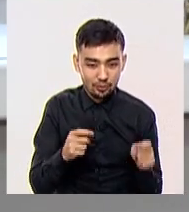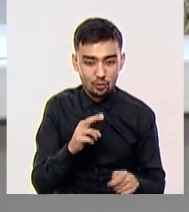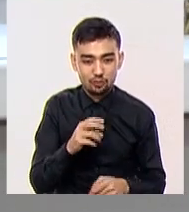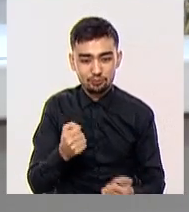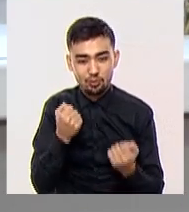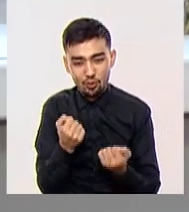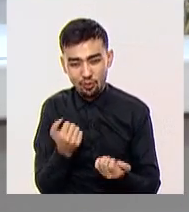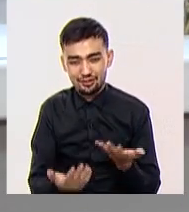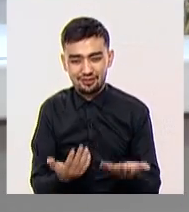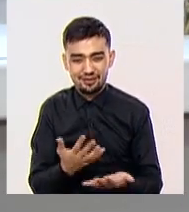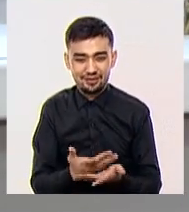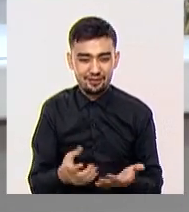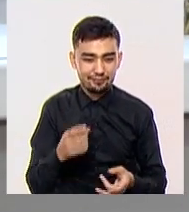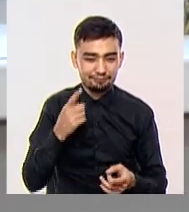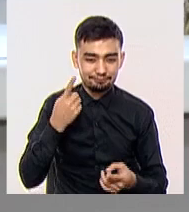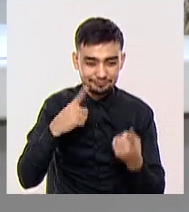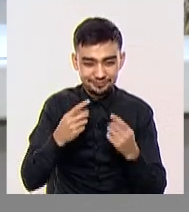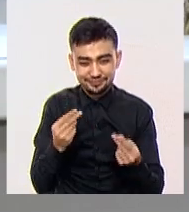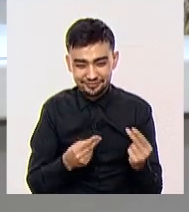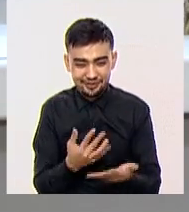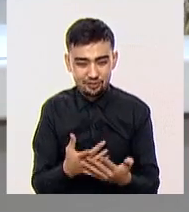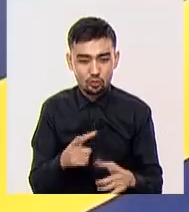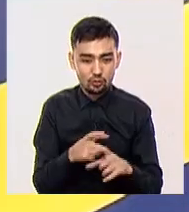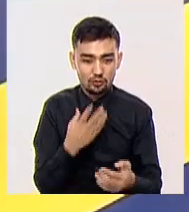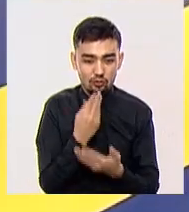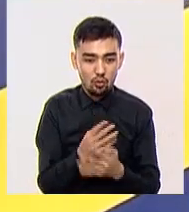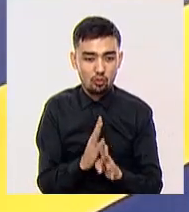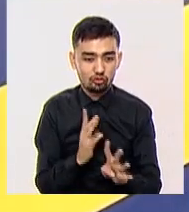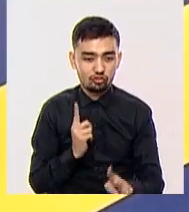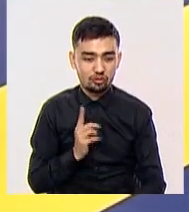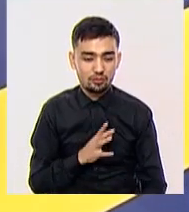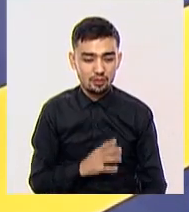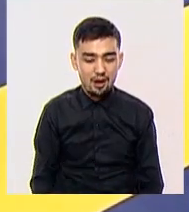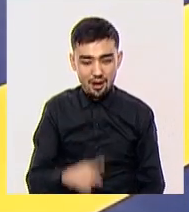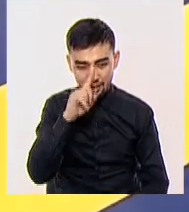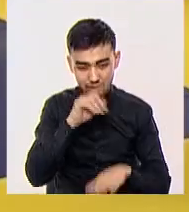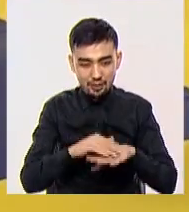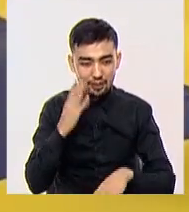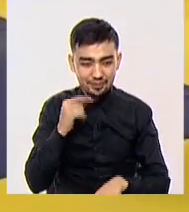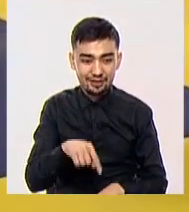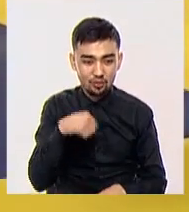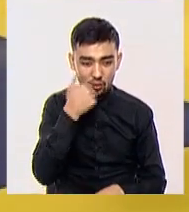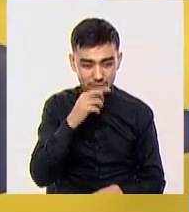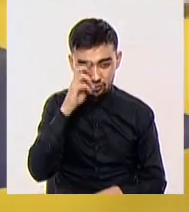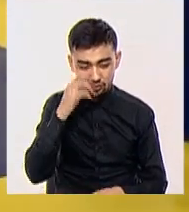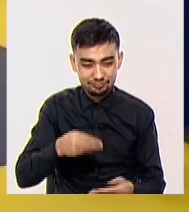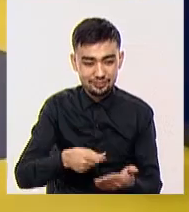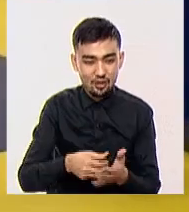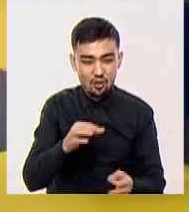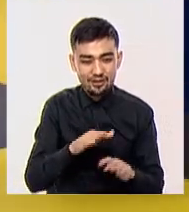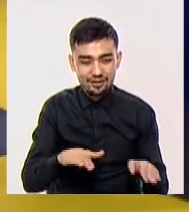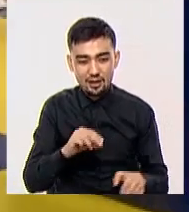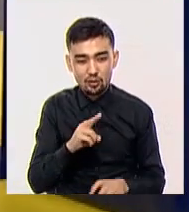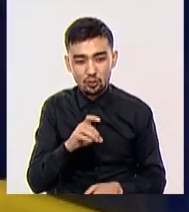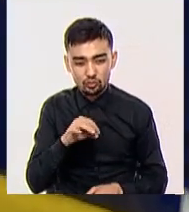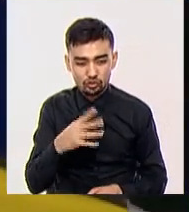на спортивные кружки на творческие Люди ждали своей очереди в акимайте Алматы сообщили что в этом году из бюджета на детские